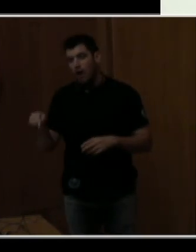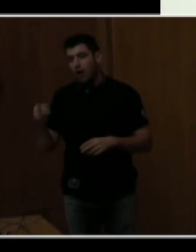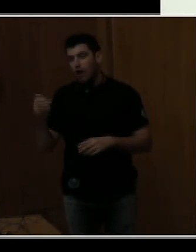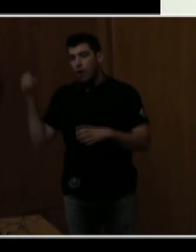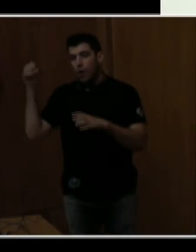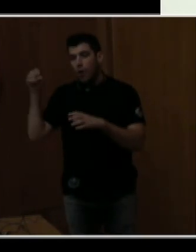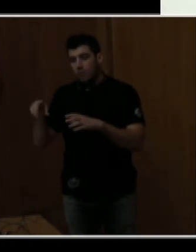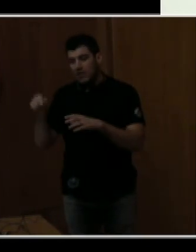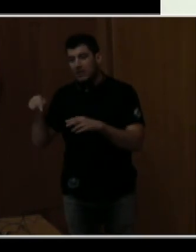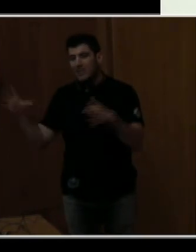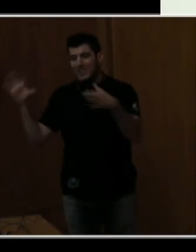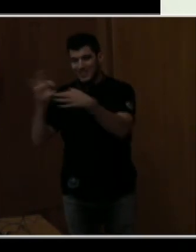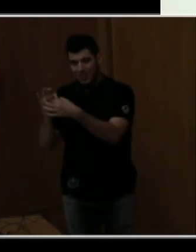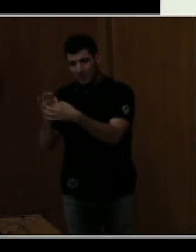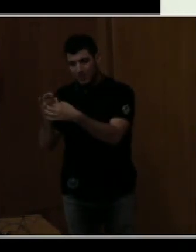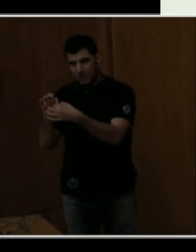και υπολογιστών,